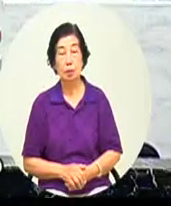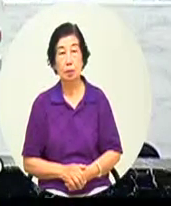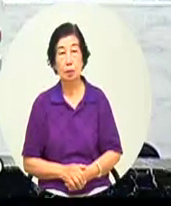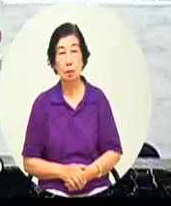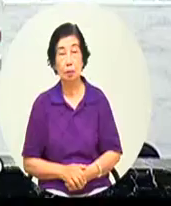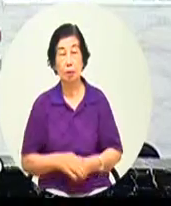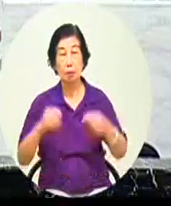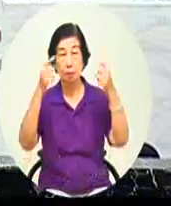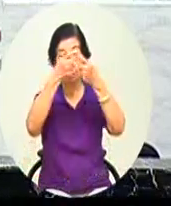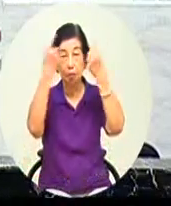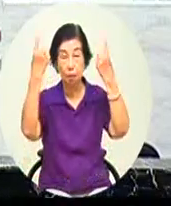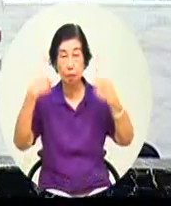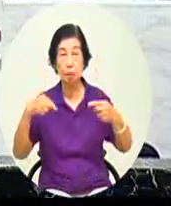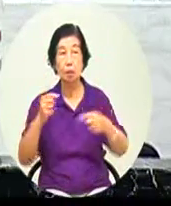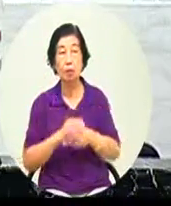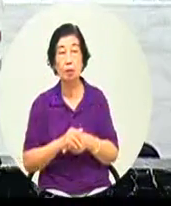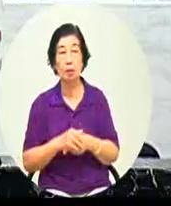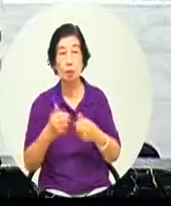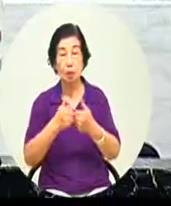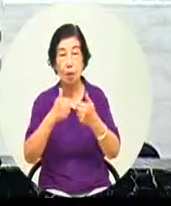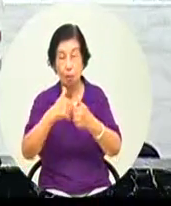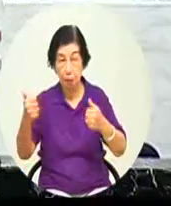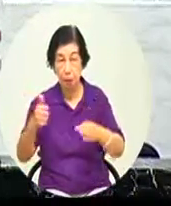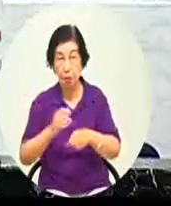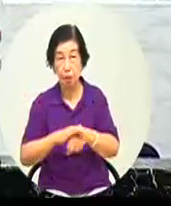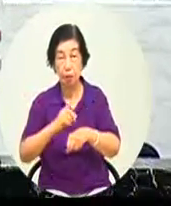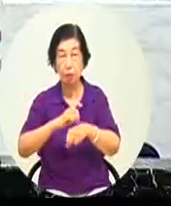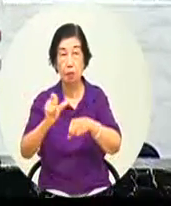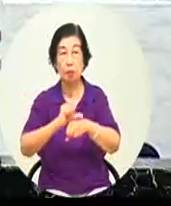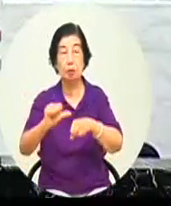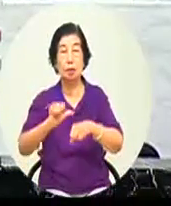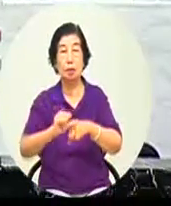钟胜友议员，15分钟。